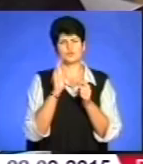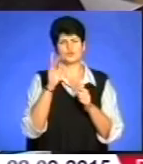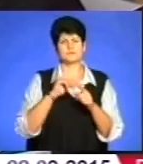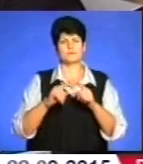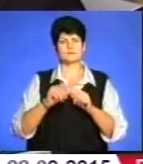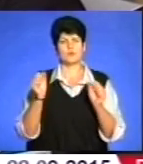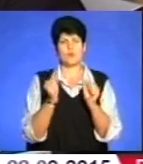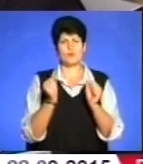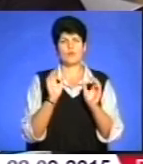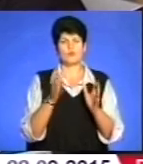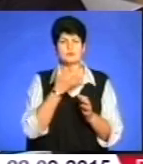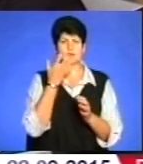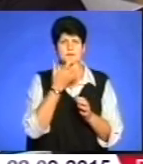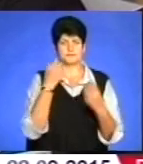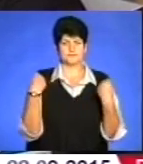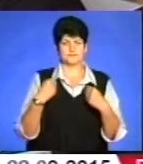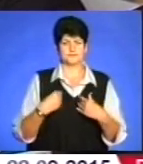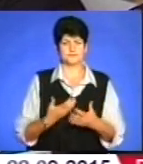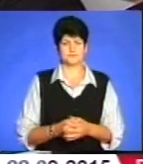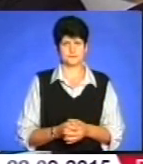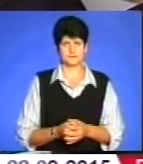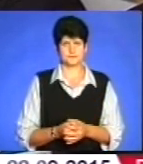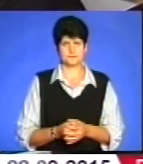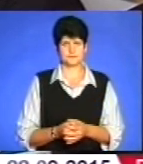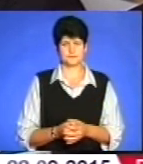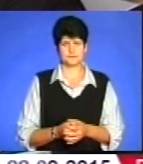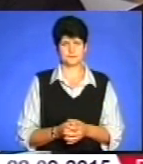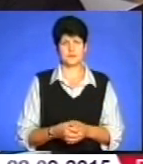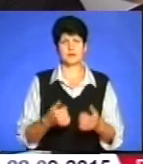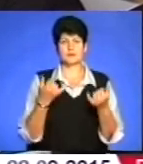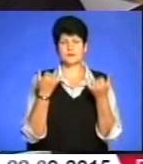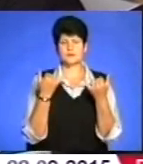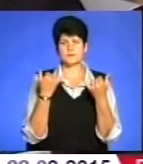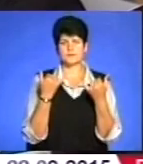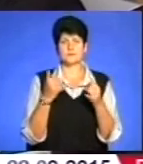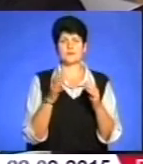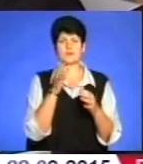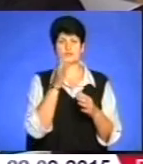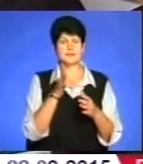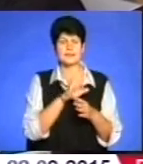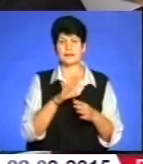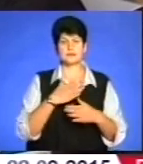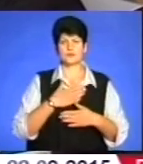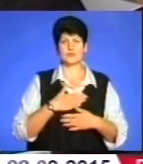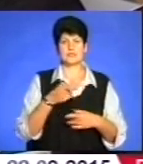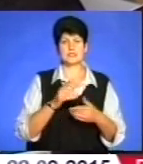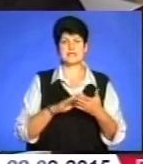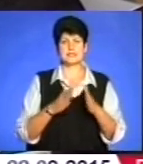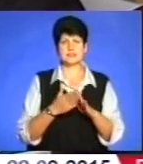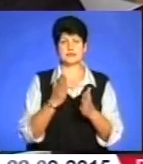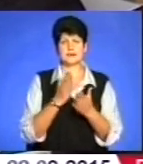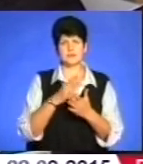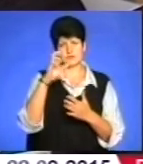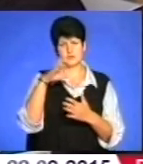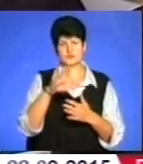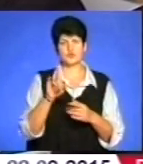просять теплу термобілизну. На даний час хлопці не задоволені цією ситуацією, що створилась в країні,